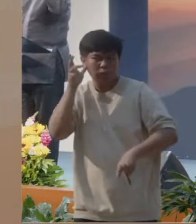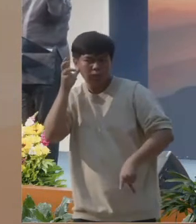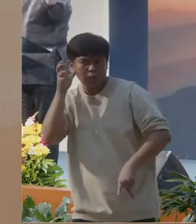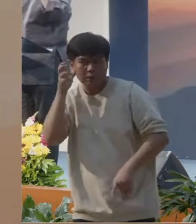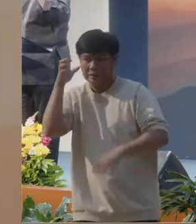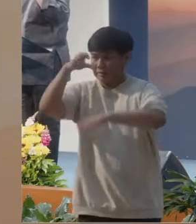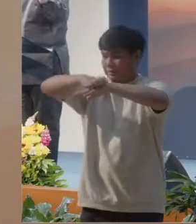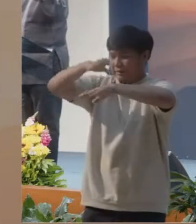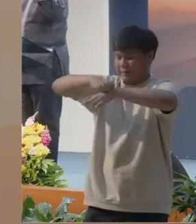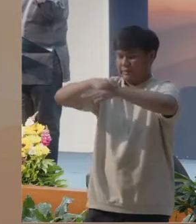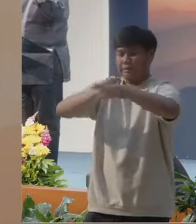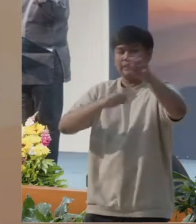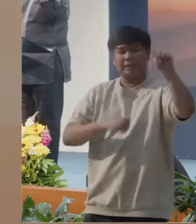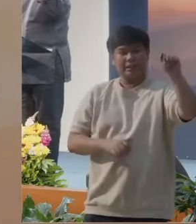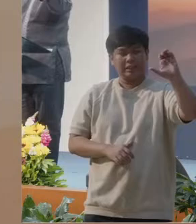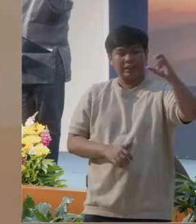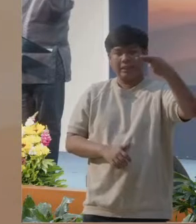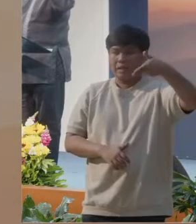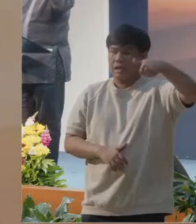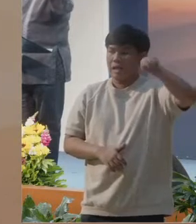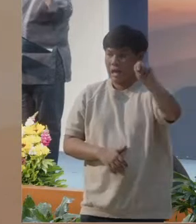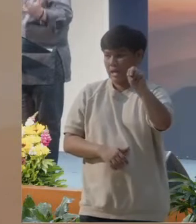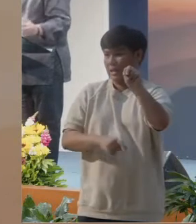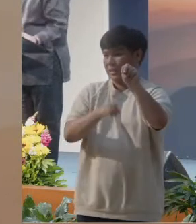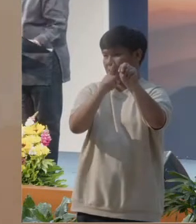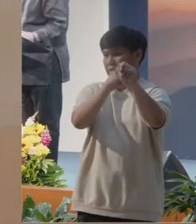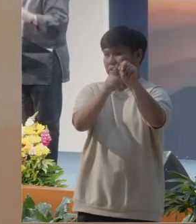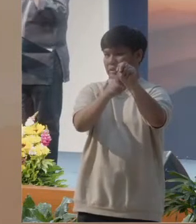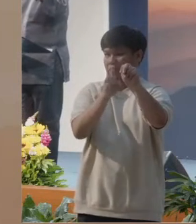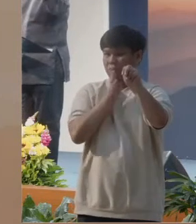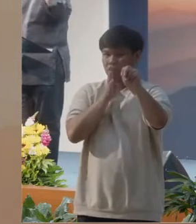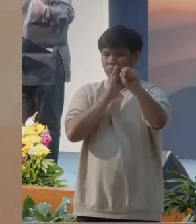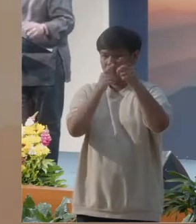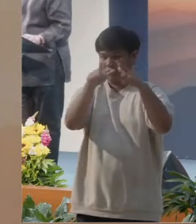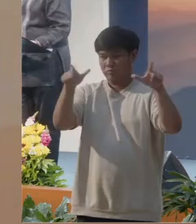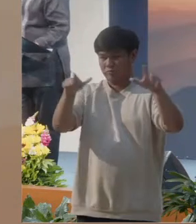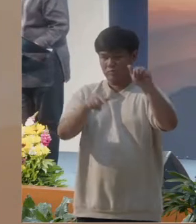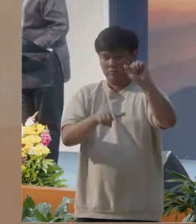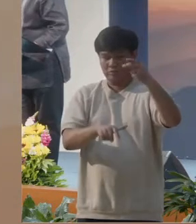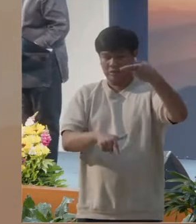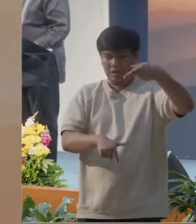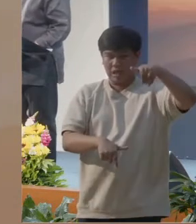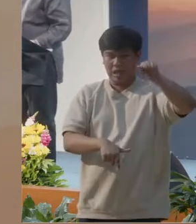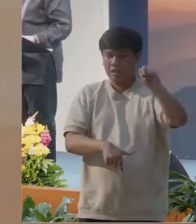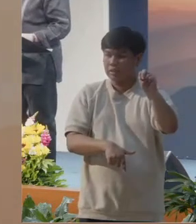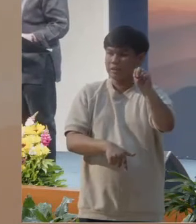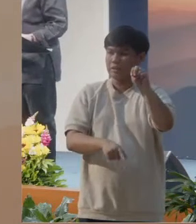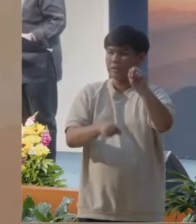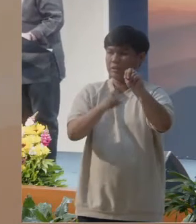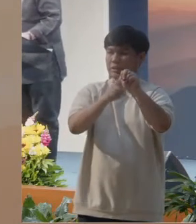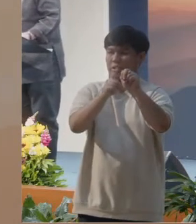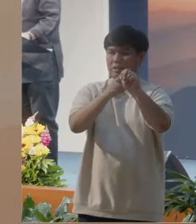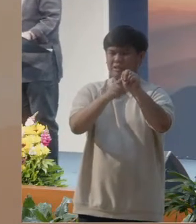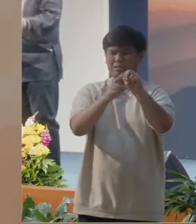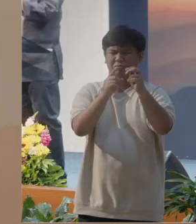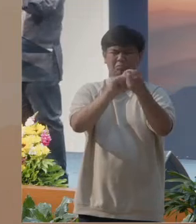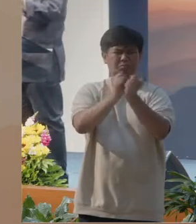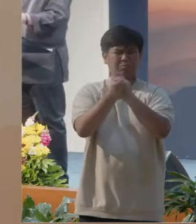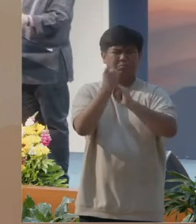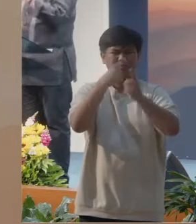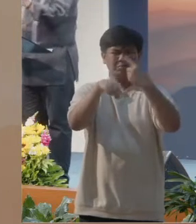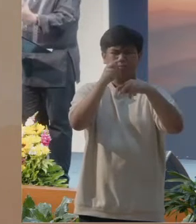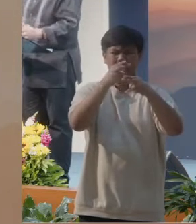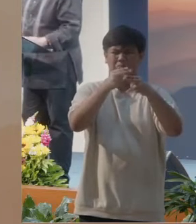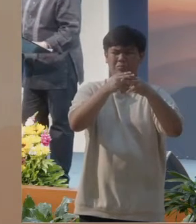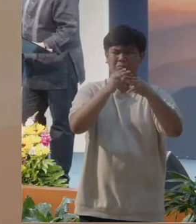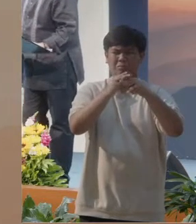mga sinasabi ng mga dalubhasa na galing sa Amerika o galing sa West. Kaya po yung pangalan ni Akan, buti sa